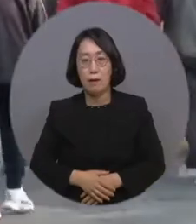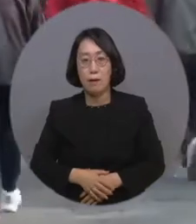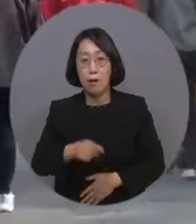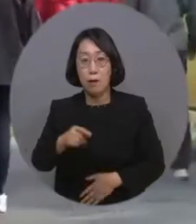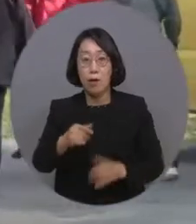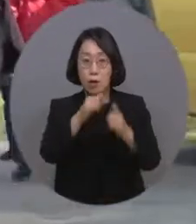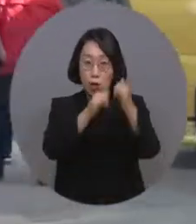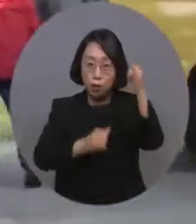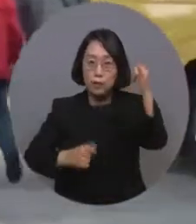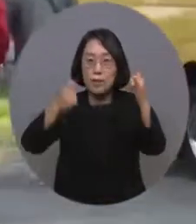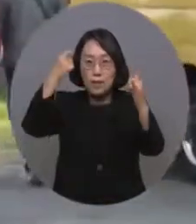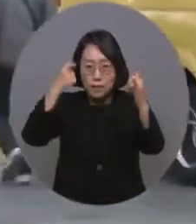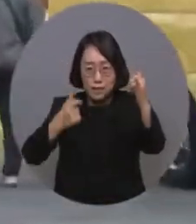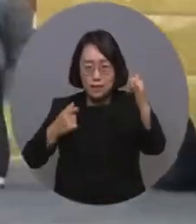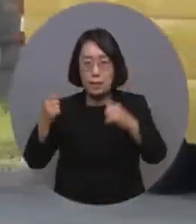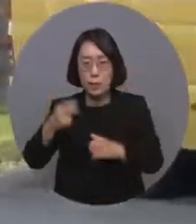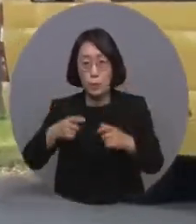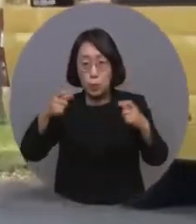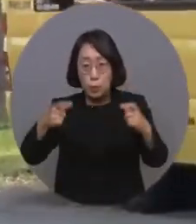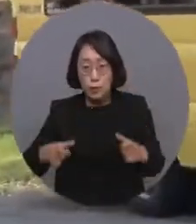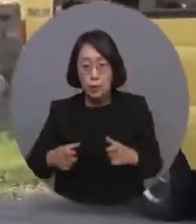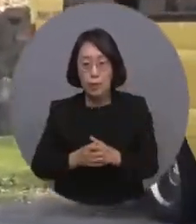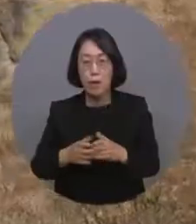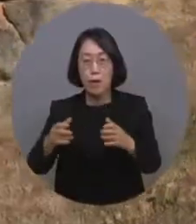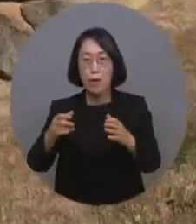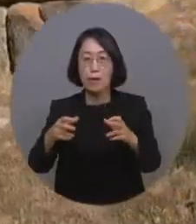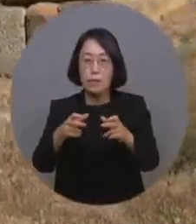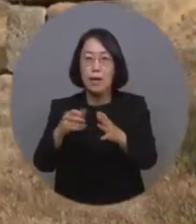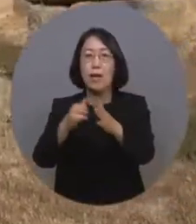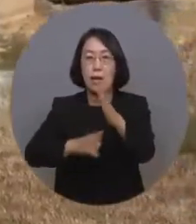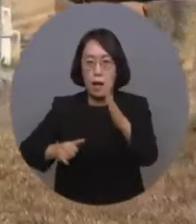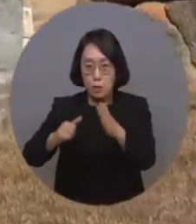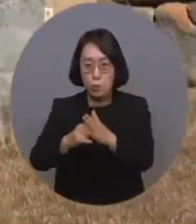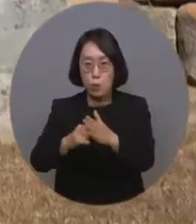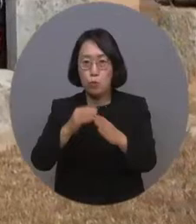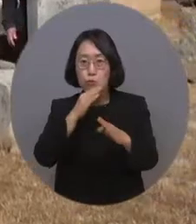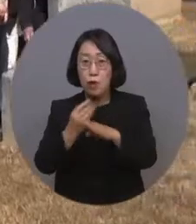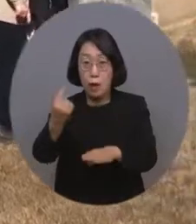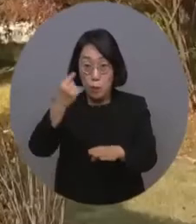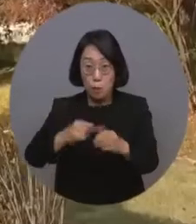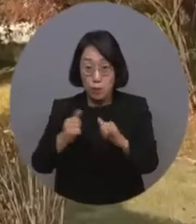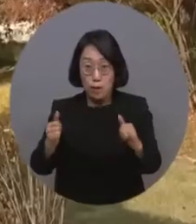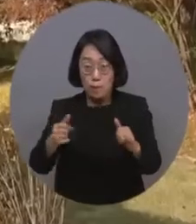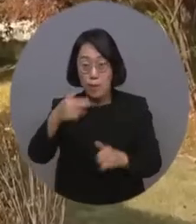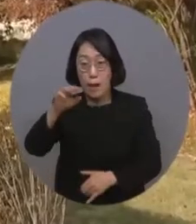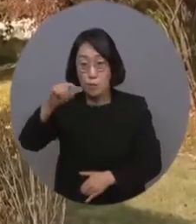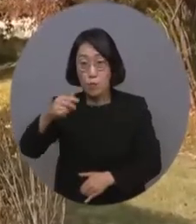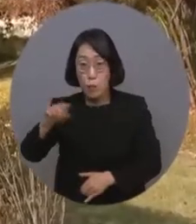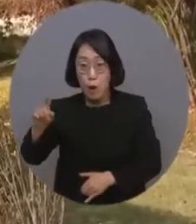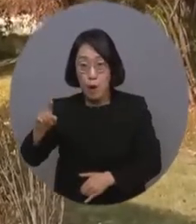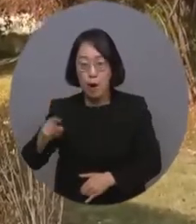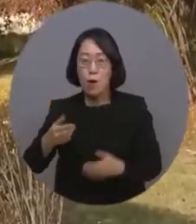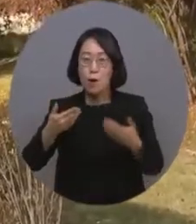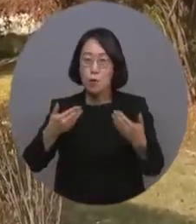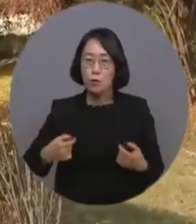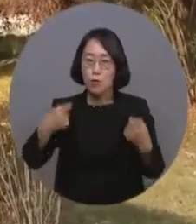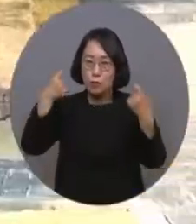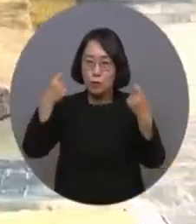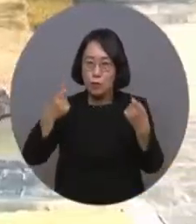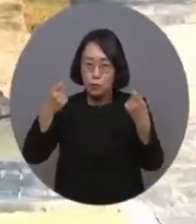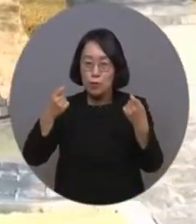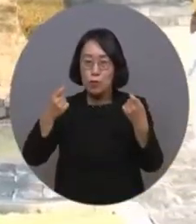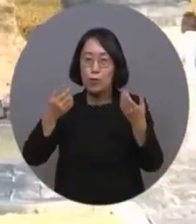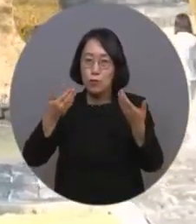역사의식 향상과 더불어 지역의 장애인 가족, 북한 이탈 주민, 다문화 가족의 휴식 여행으로